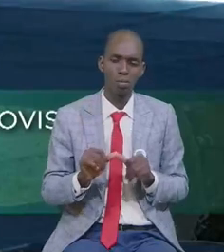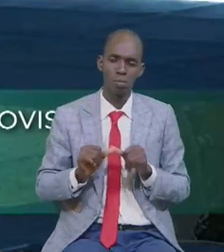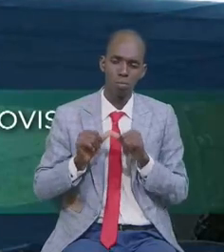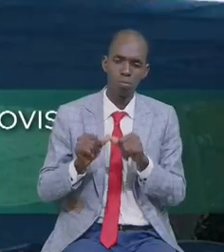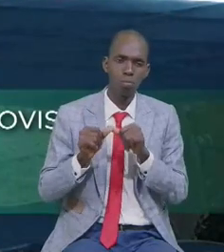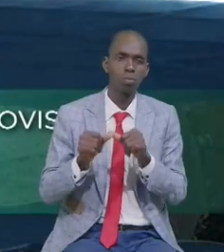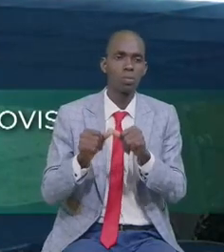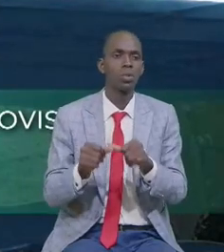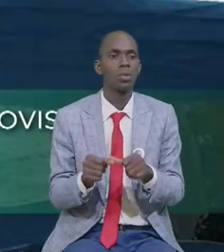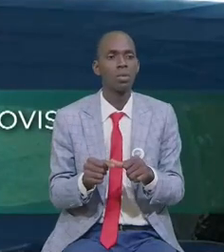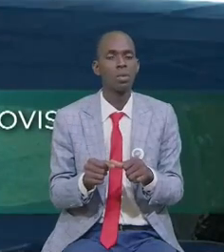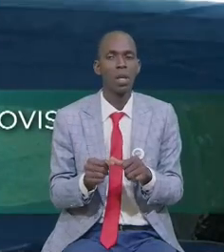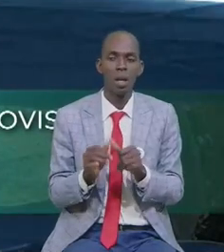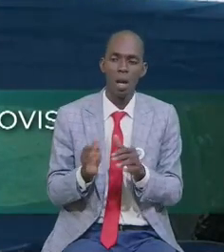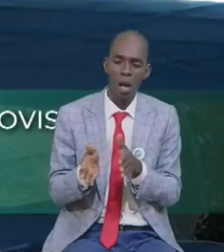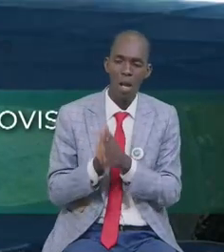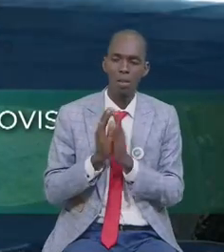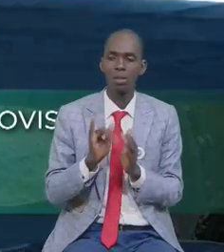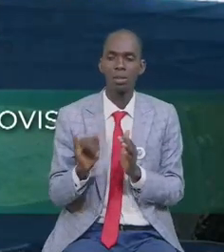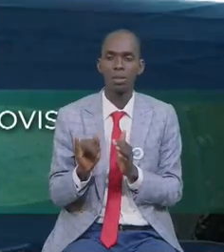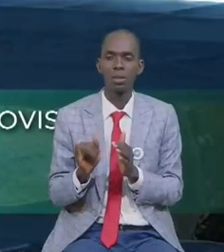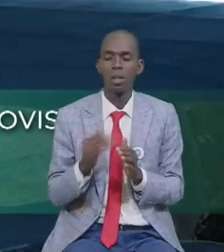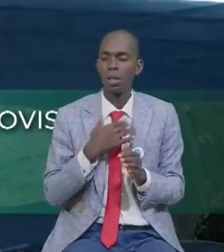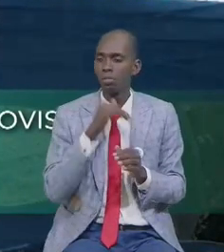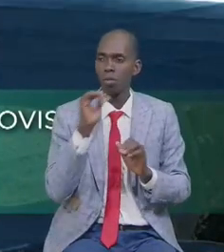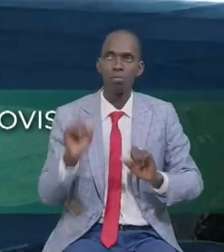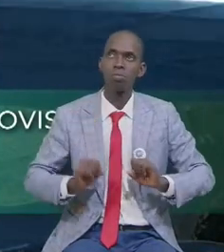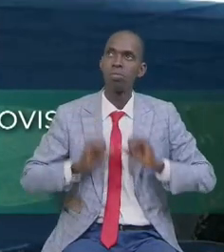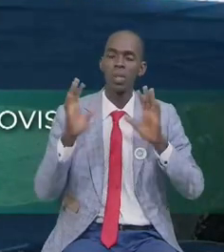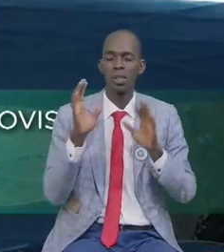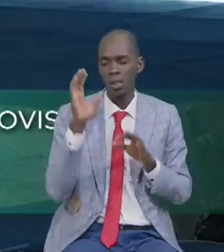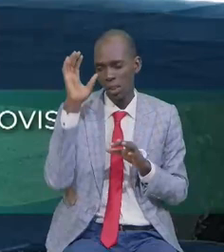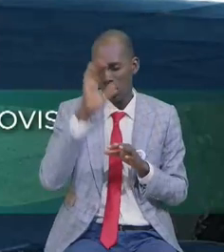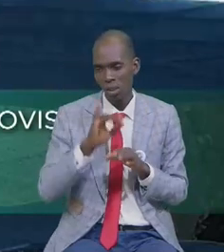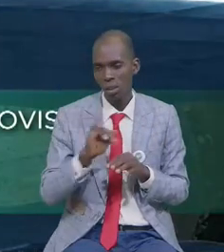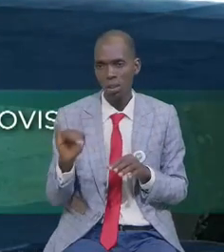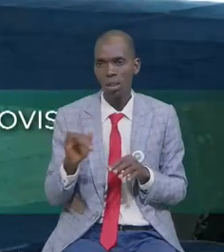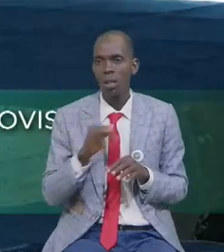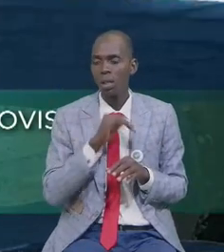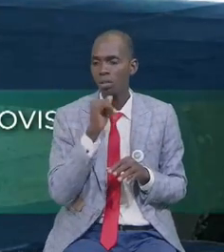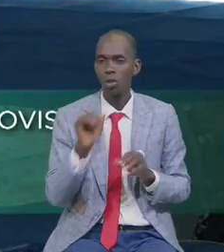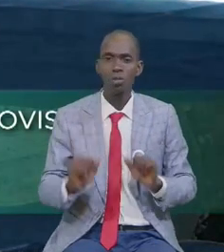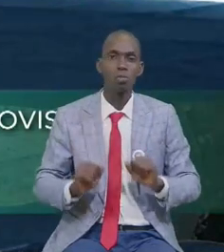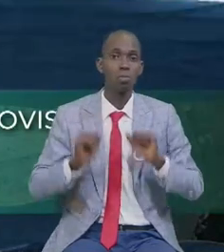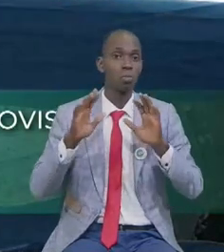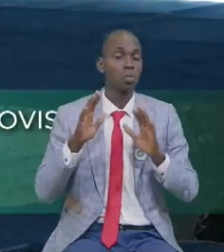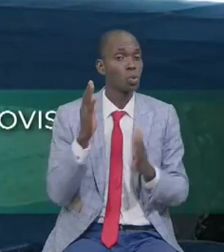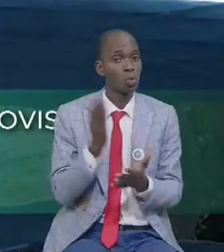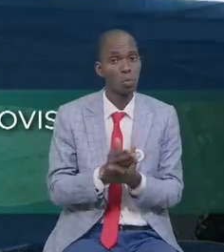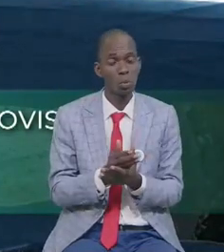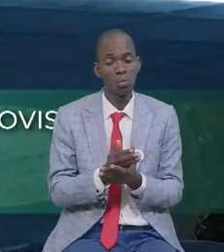il se lèverait à cause de son importunité, cherchant et n'abandonnant pas,